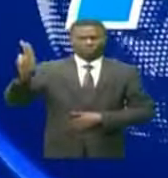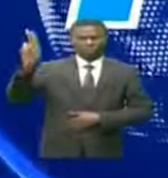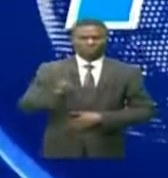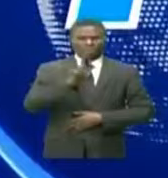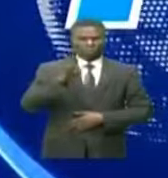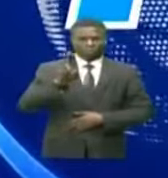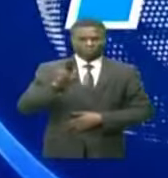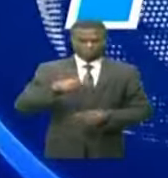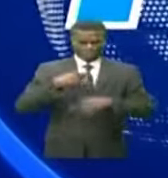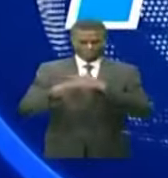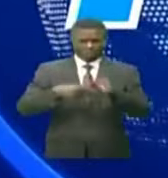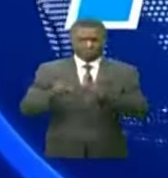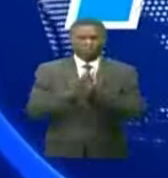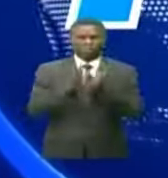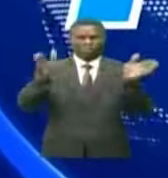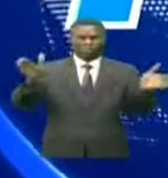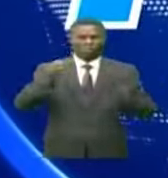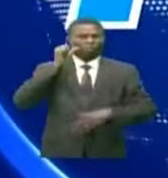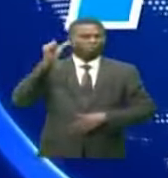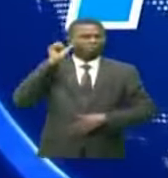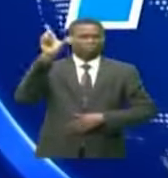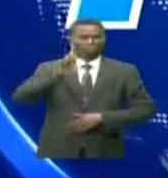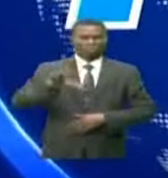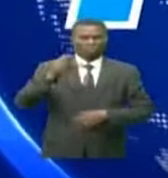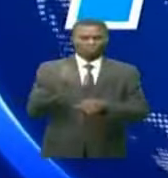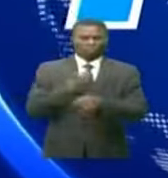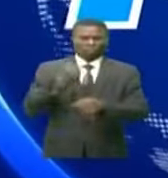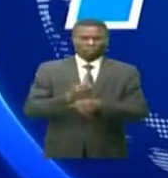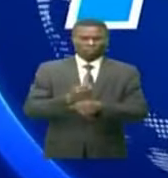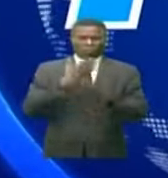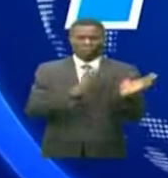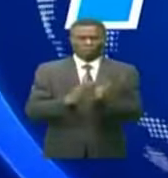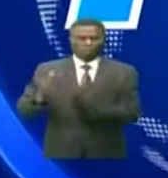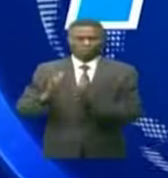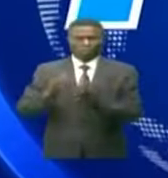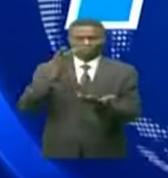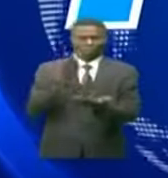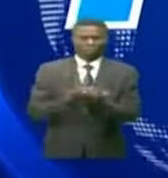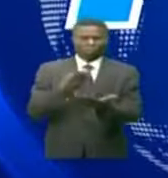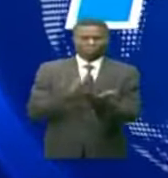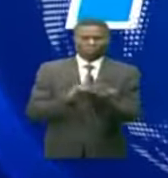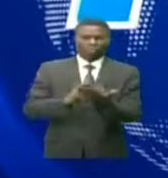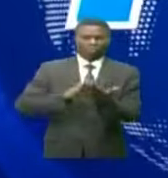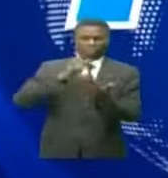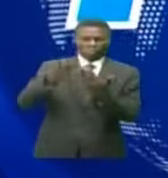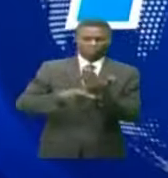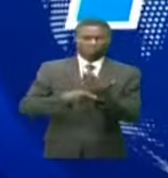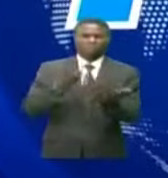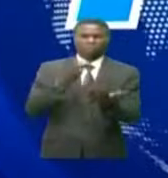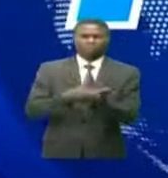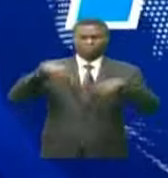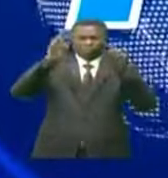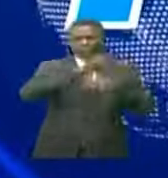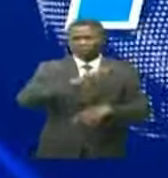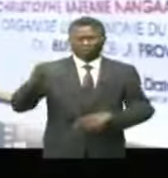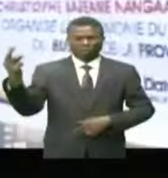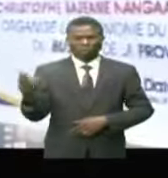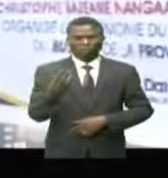lancé officiellement hier lundi les travaux d'élaboration des prévisions budgétaires exercice 2024.